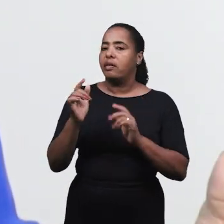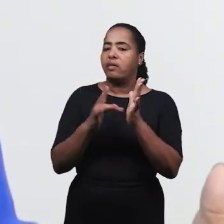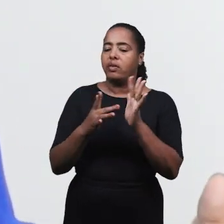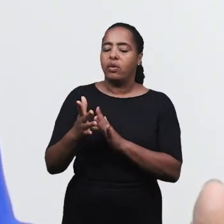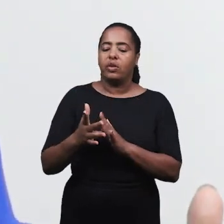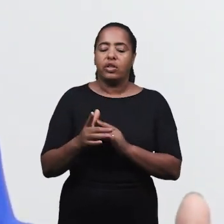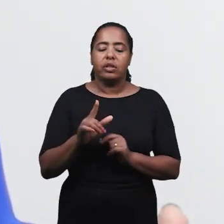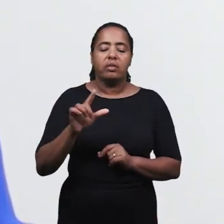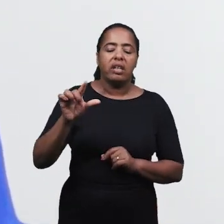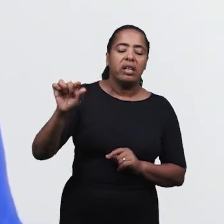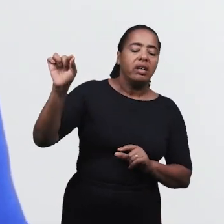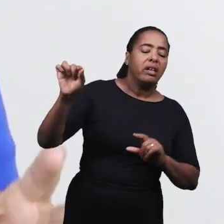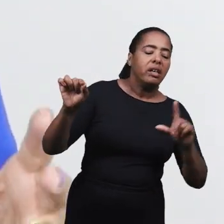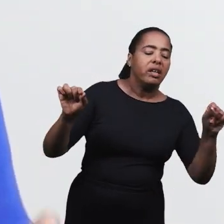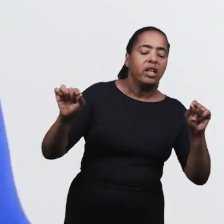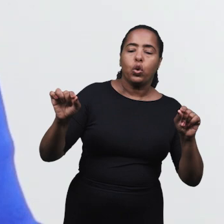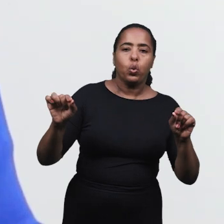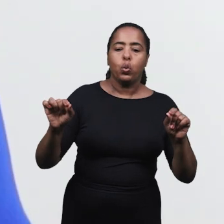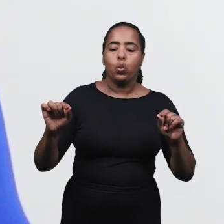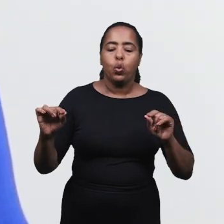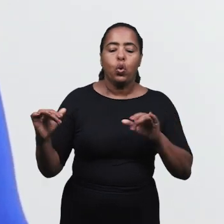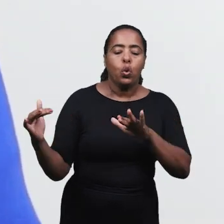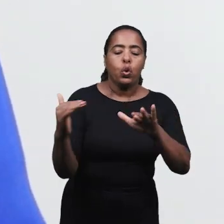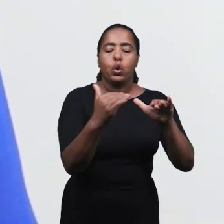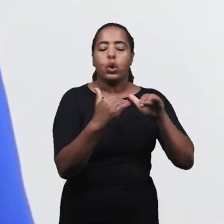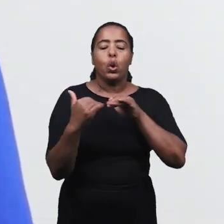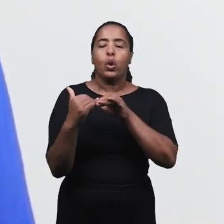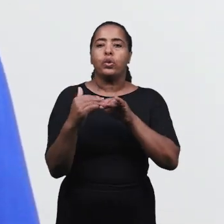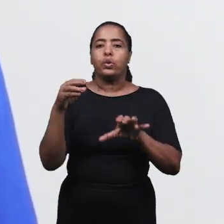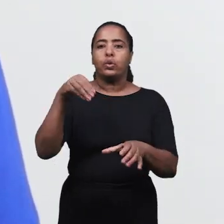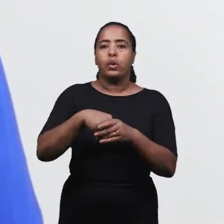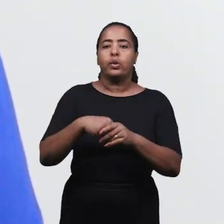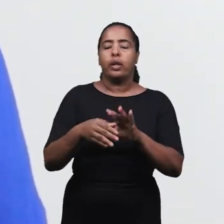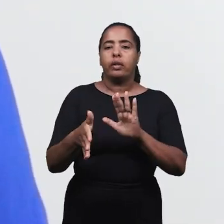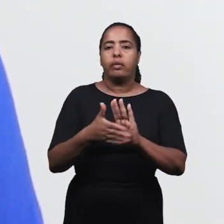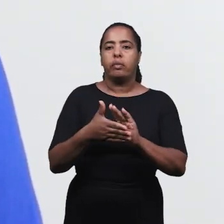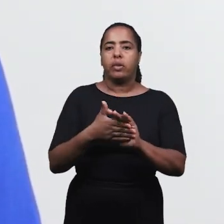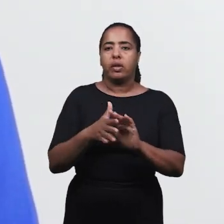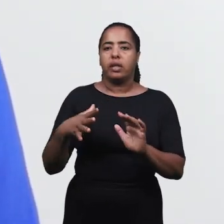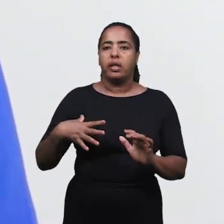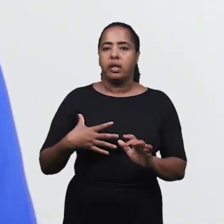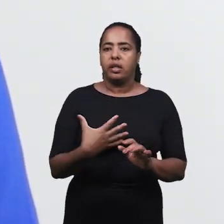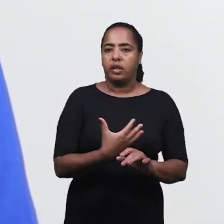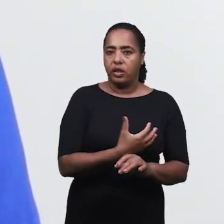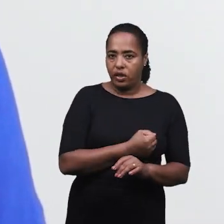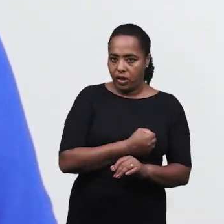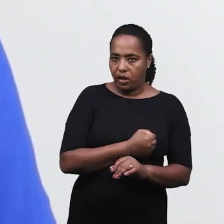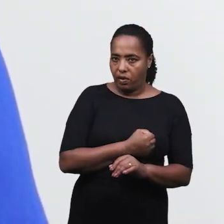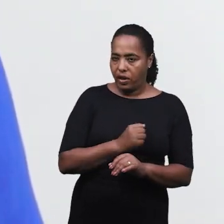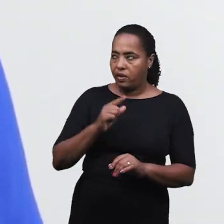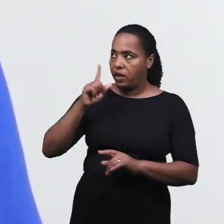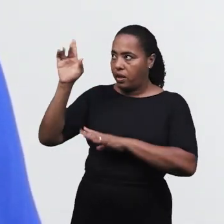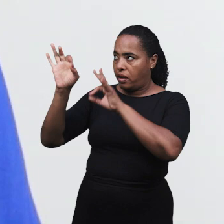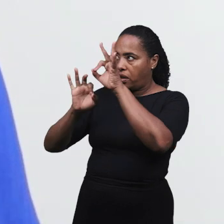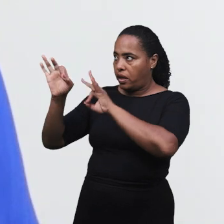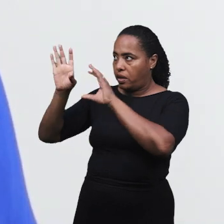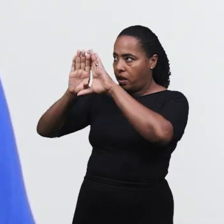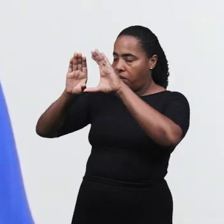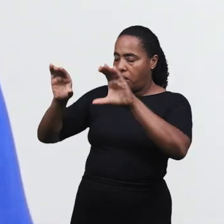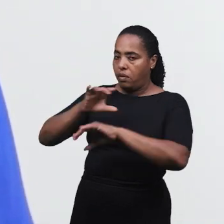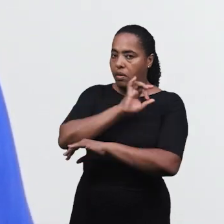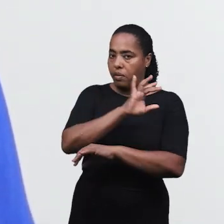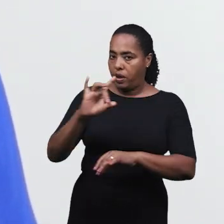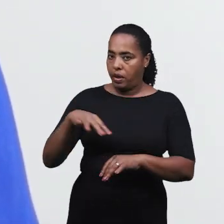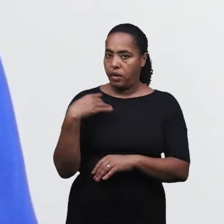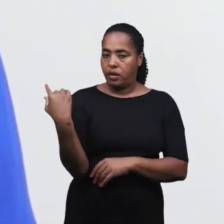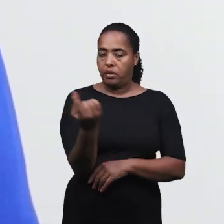fait pas exception de personne, et tous sont dans le projet de salut qui un jour il